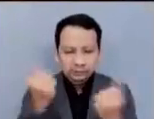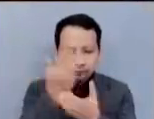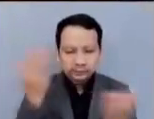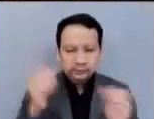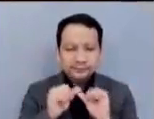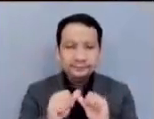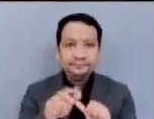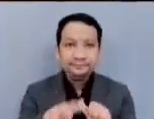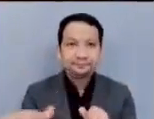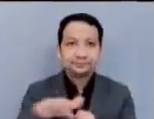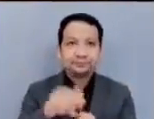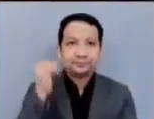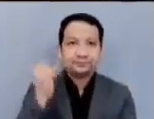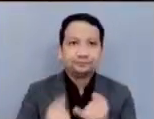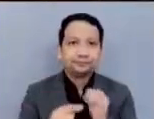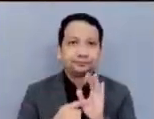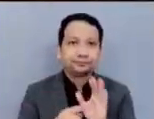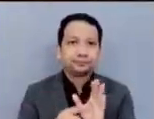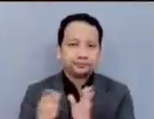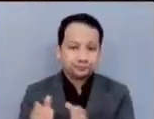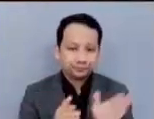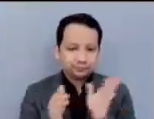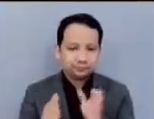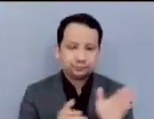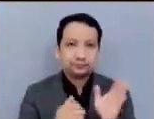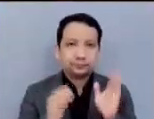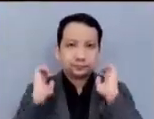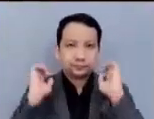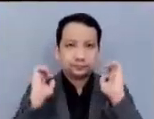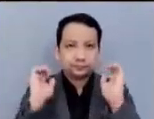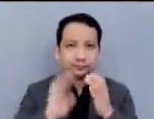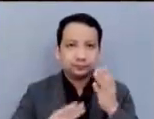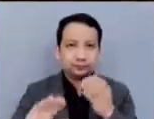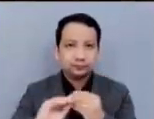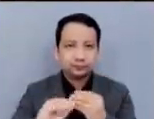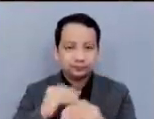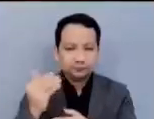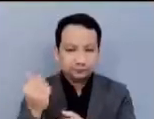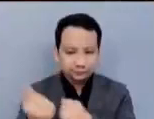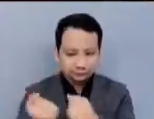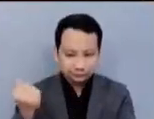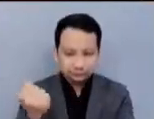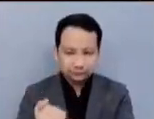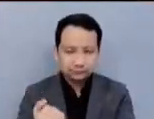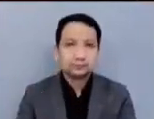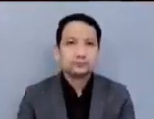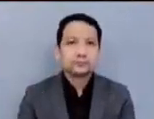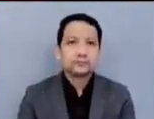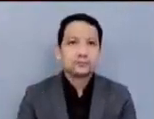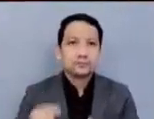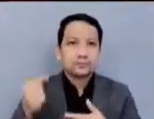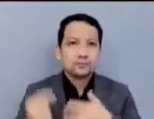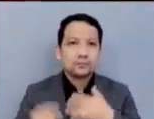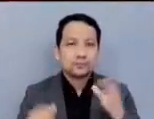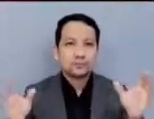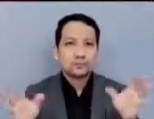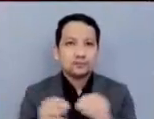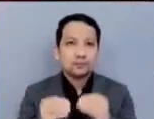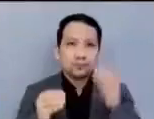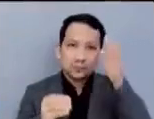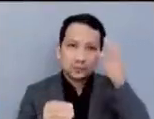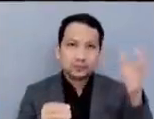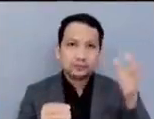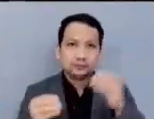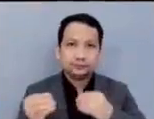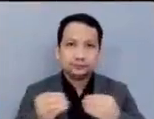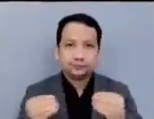Final Planning Conference ng ehersisyo para sa susunod na taon. Dito isa sa pinal ang kabuang konsepto ng operasyon, schedule